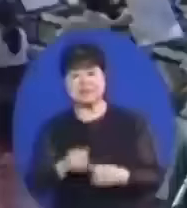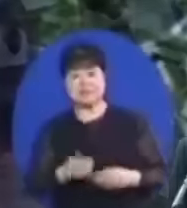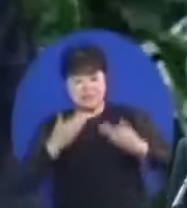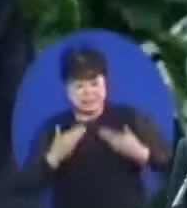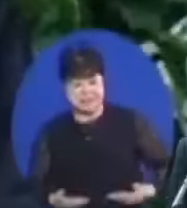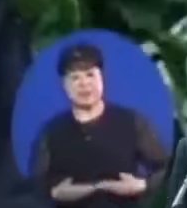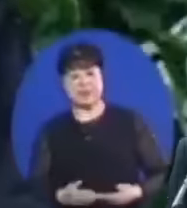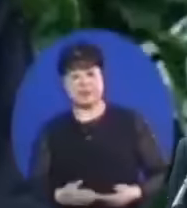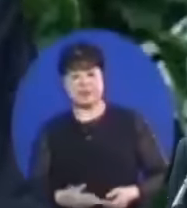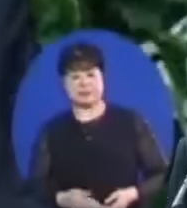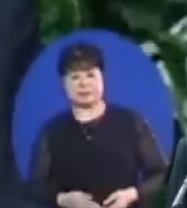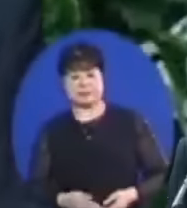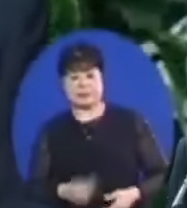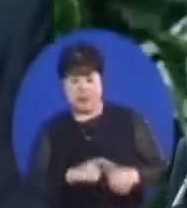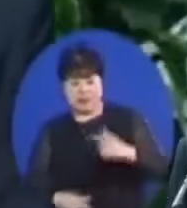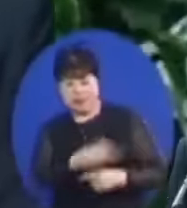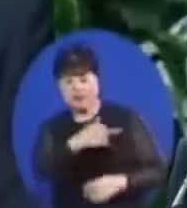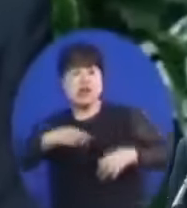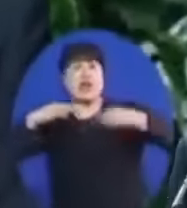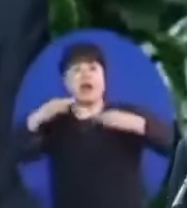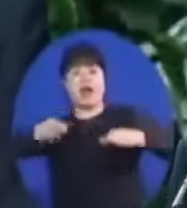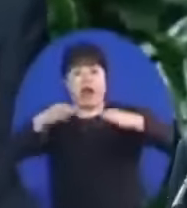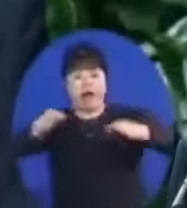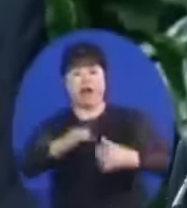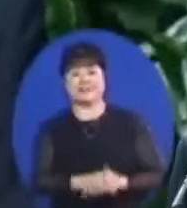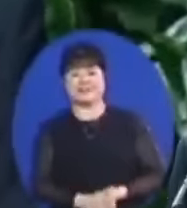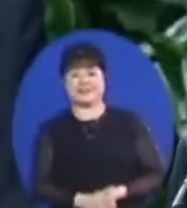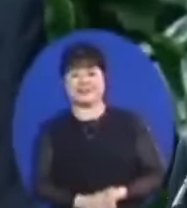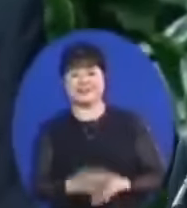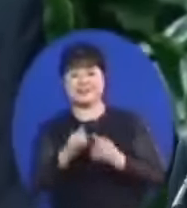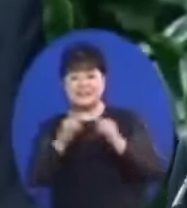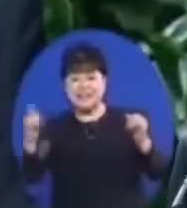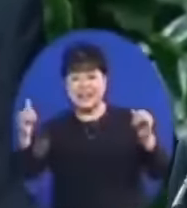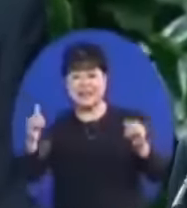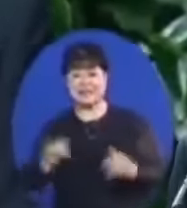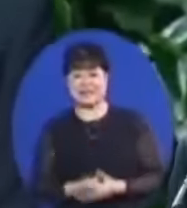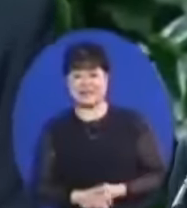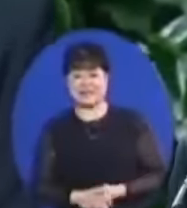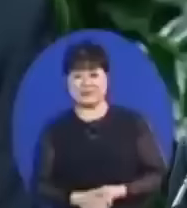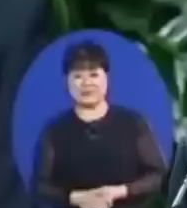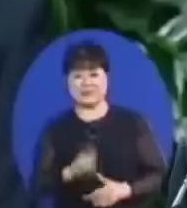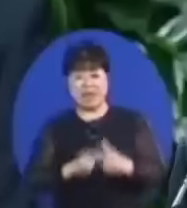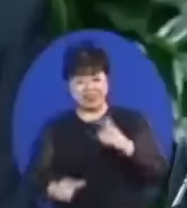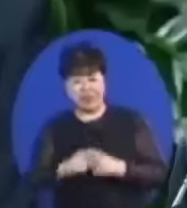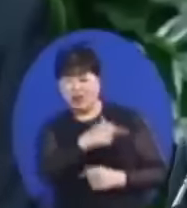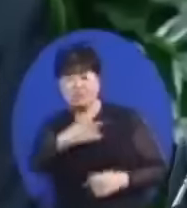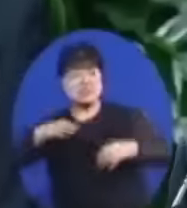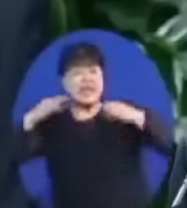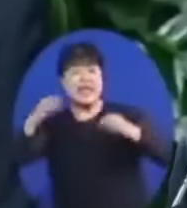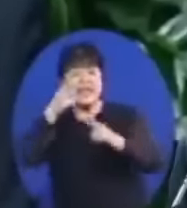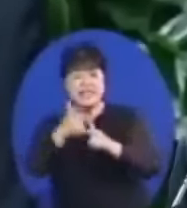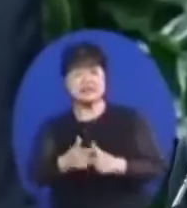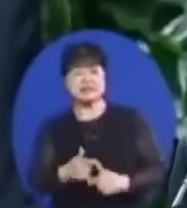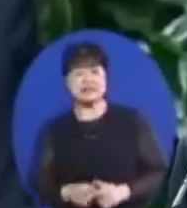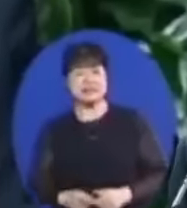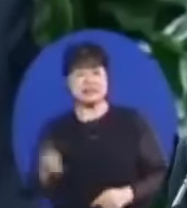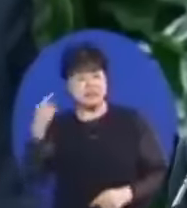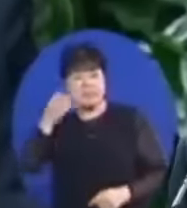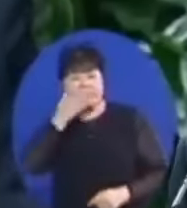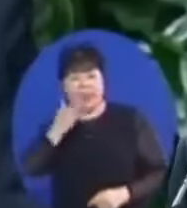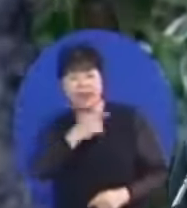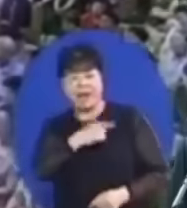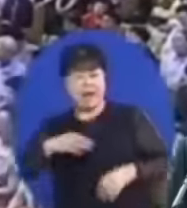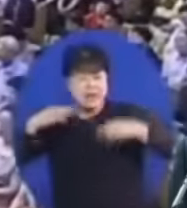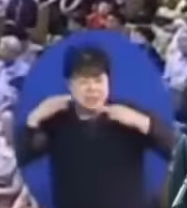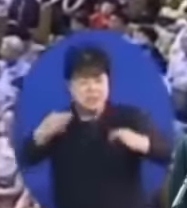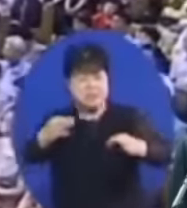잠잠하라 하면 할수록 더 크게 고함을 쳤습니다. 사람들의 그 목소리보다 더 큰 소리로 예수님이 들리도록